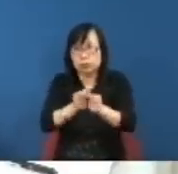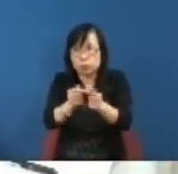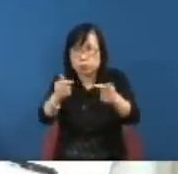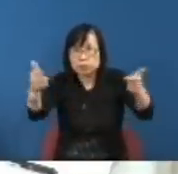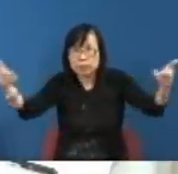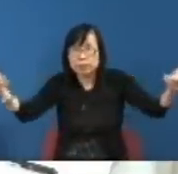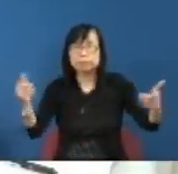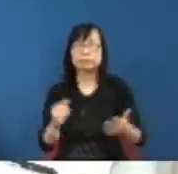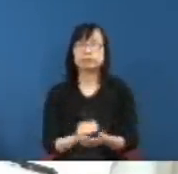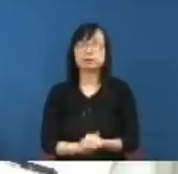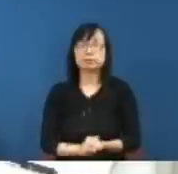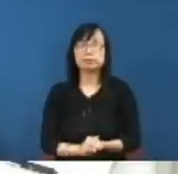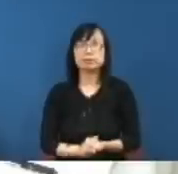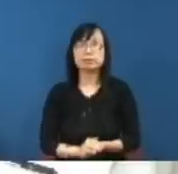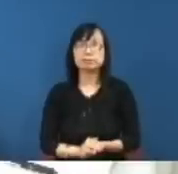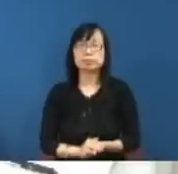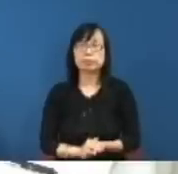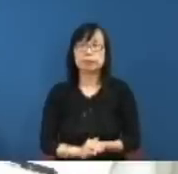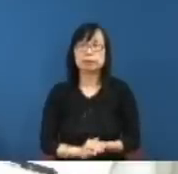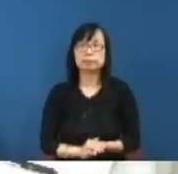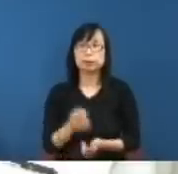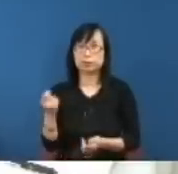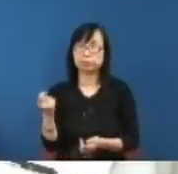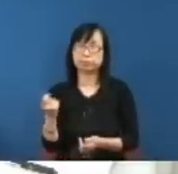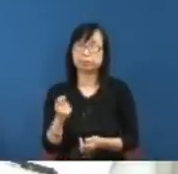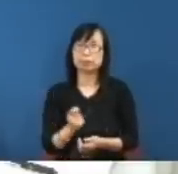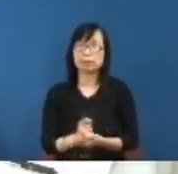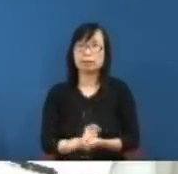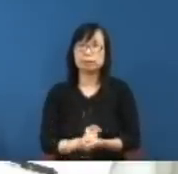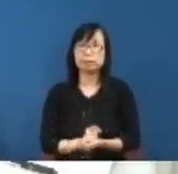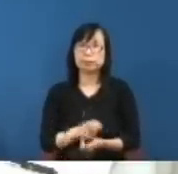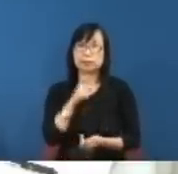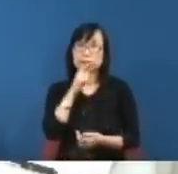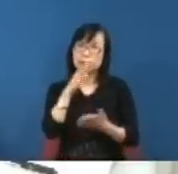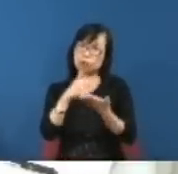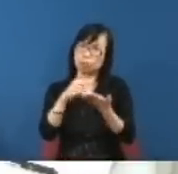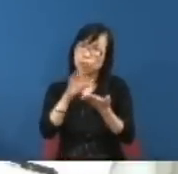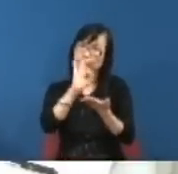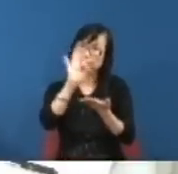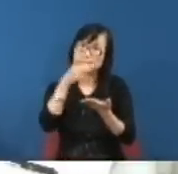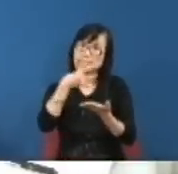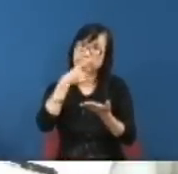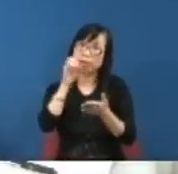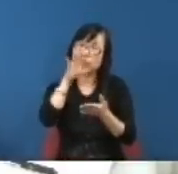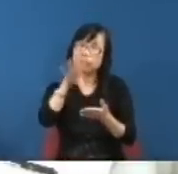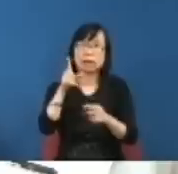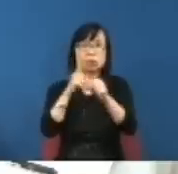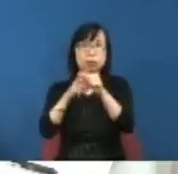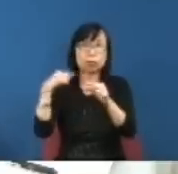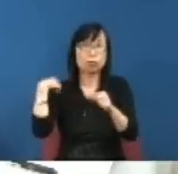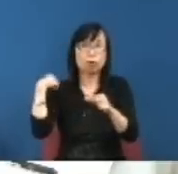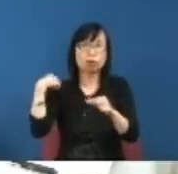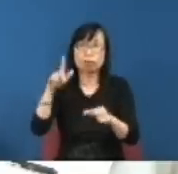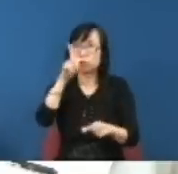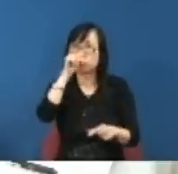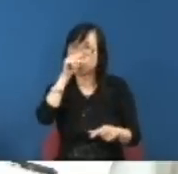嗱，呢個就係嗰個問題啦。咁好簡單，仲有一 part 未講嘅就係中國同埋蘇